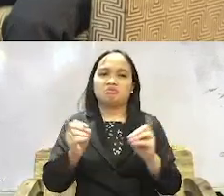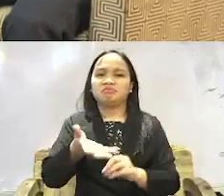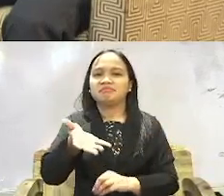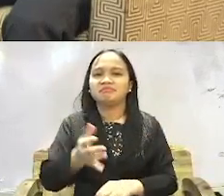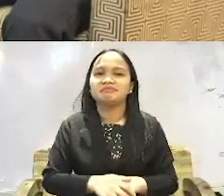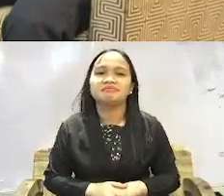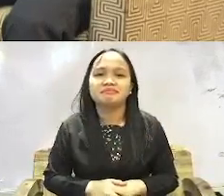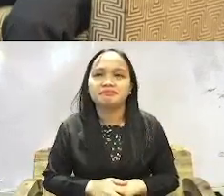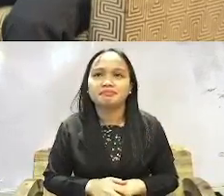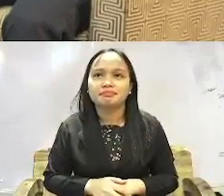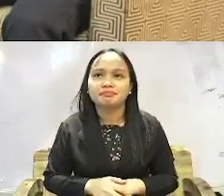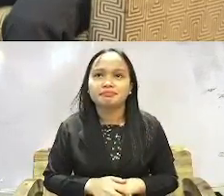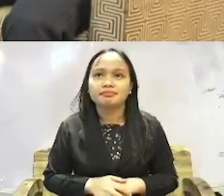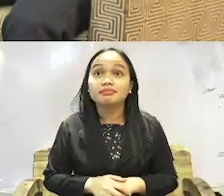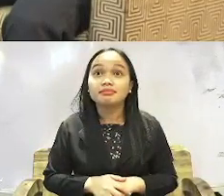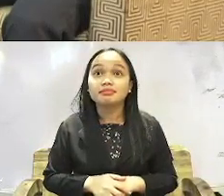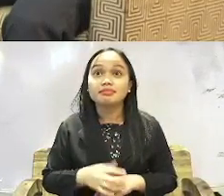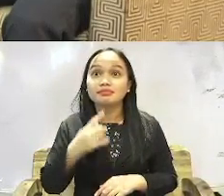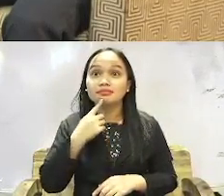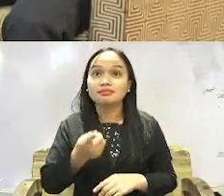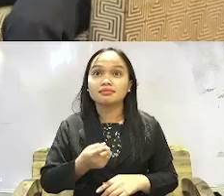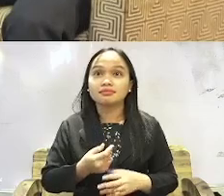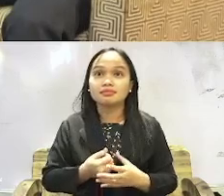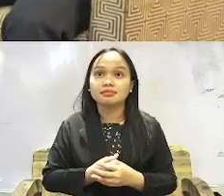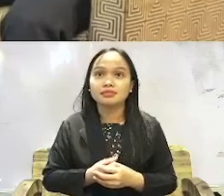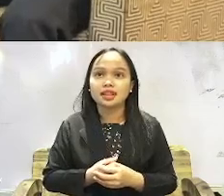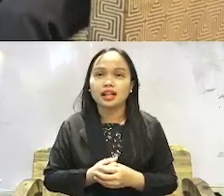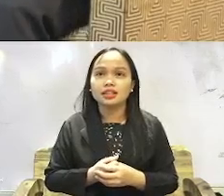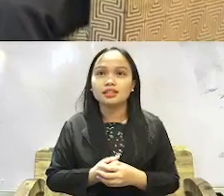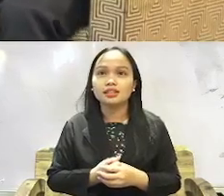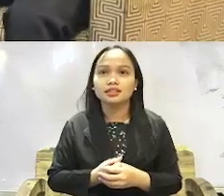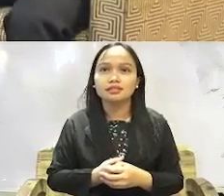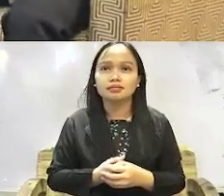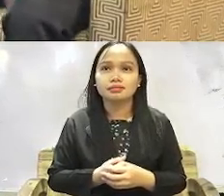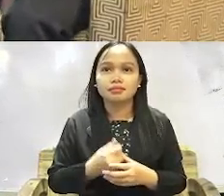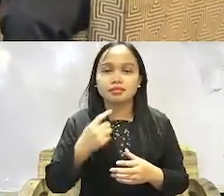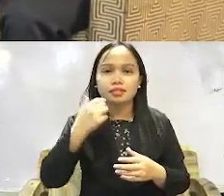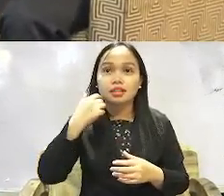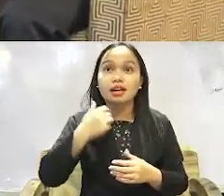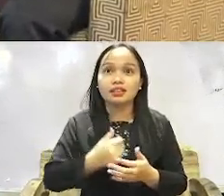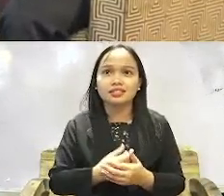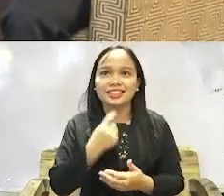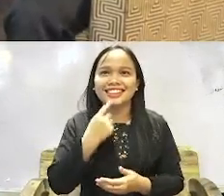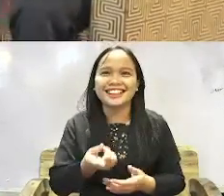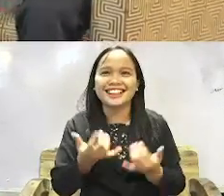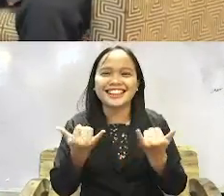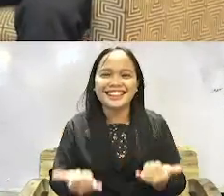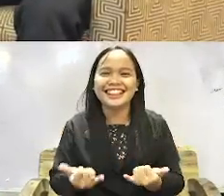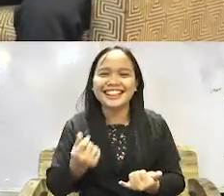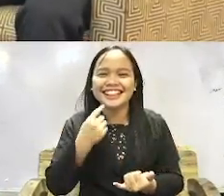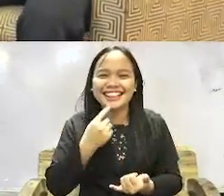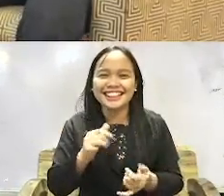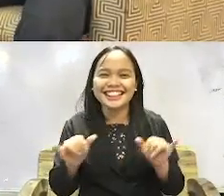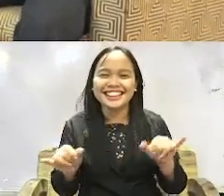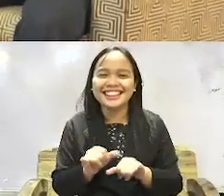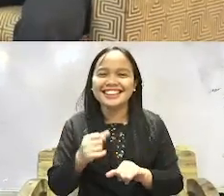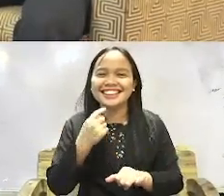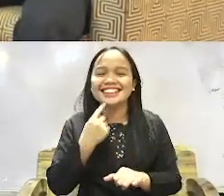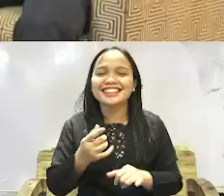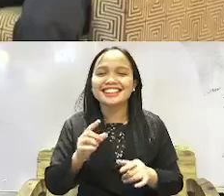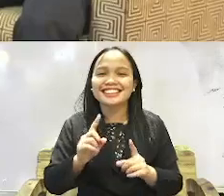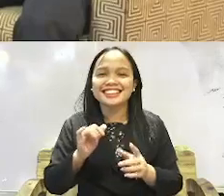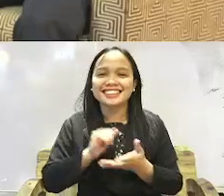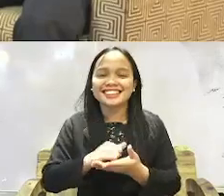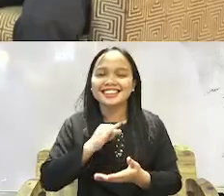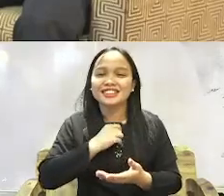sige lang, victims of love, di ba? Pero, biktima kita, akin ka. You see? So, yun yung sinasabi ko eh.